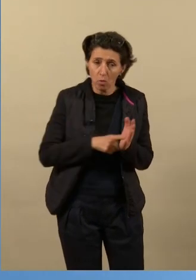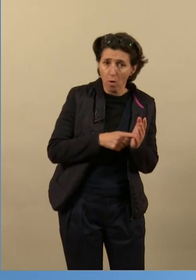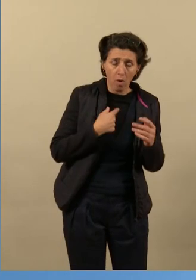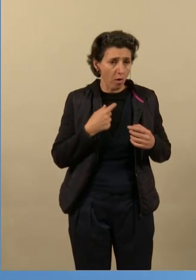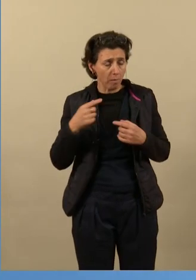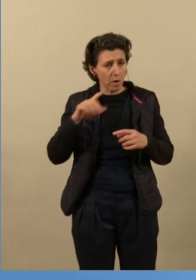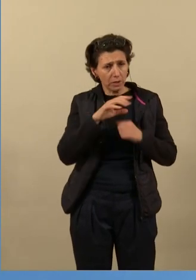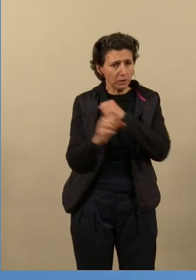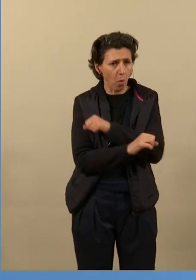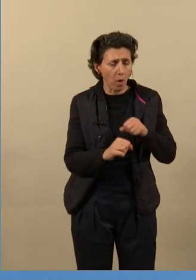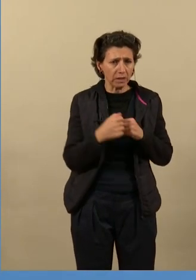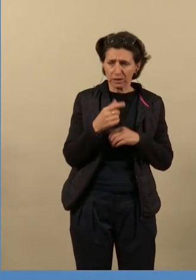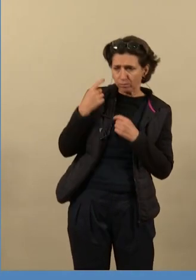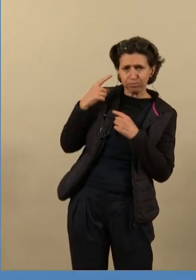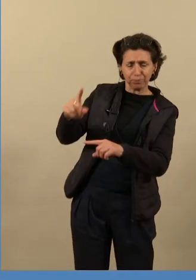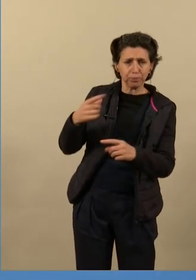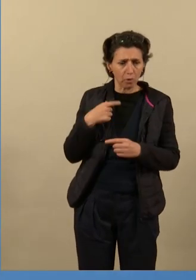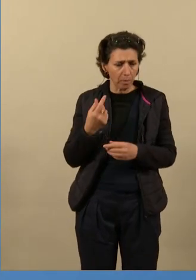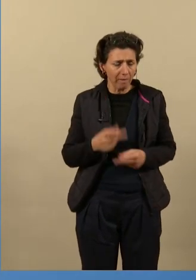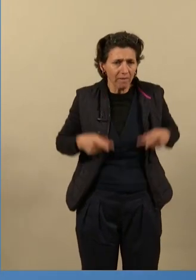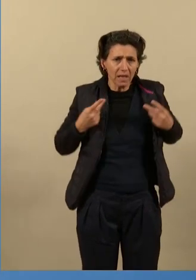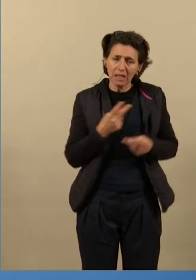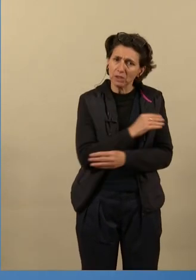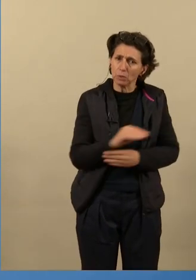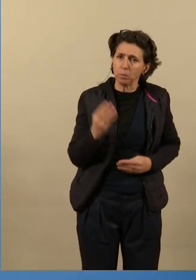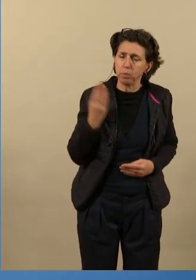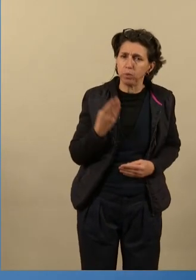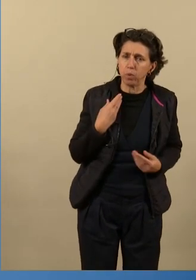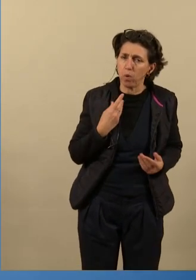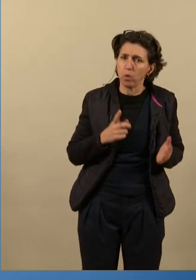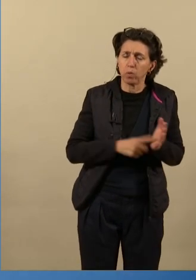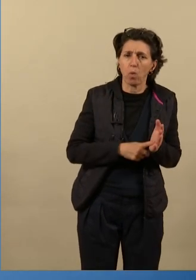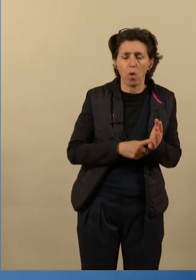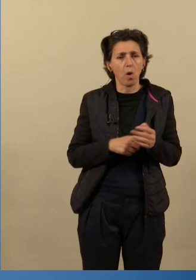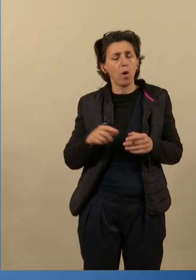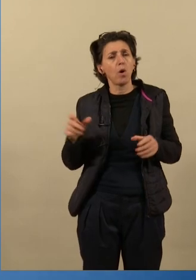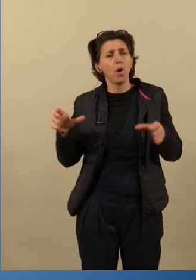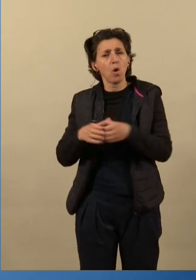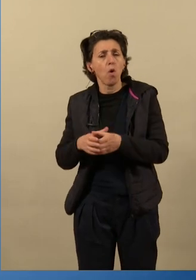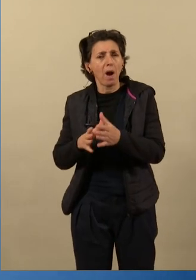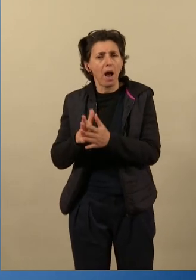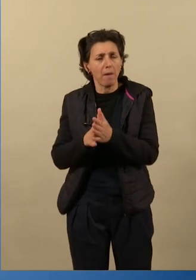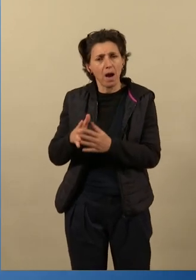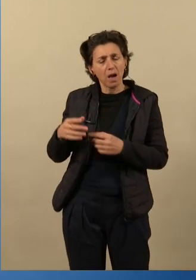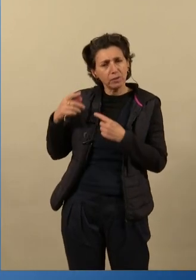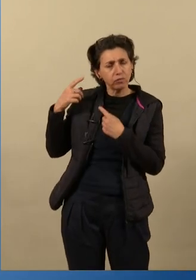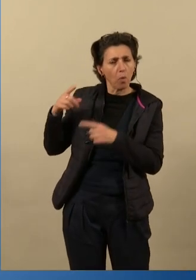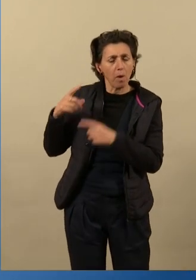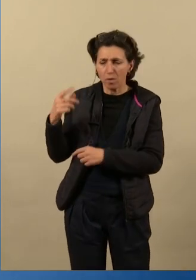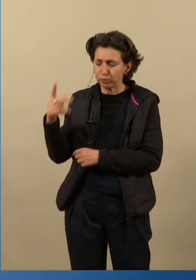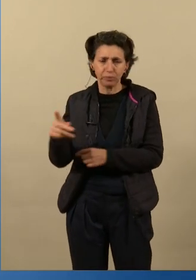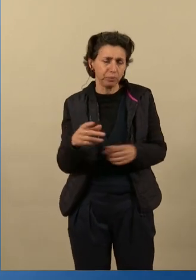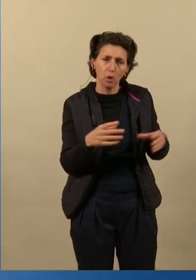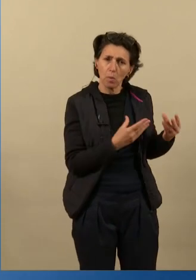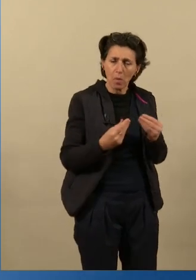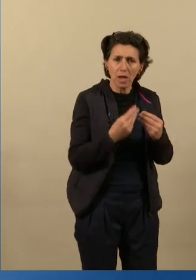représailles aveugles frappant indistinctement des combattants du Hamas et la population civile palestinaine rien